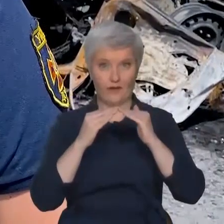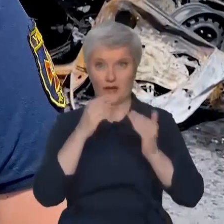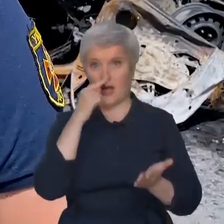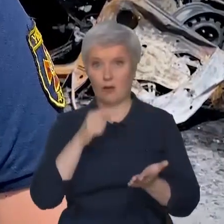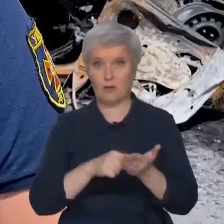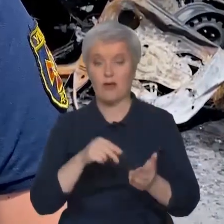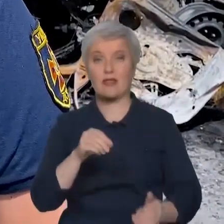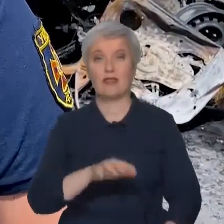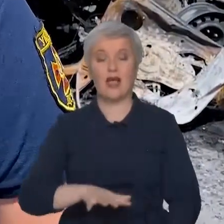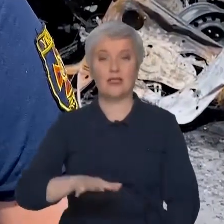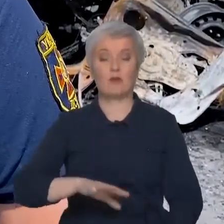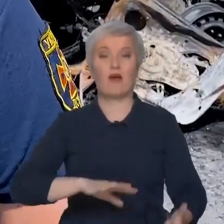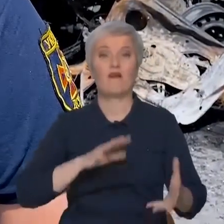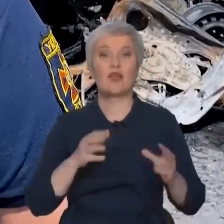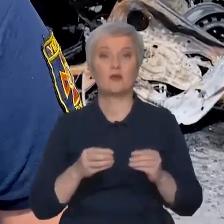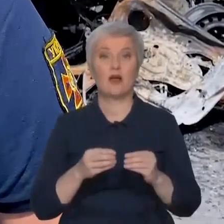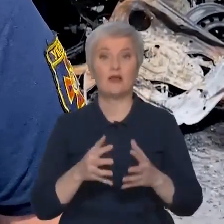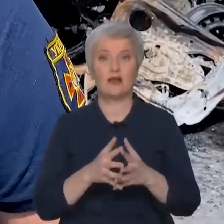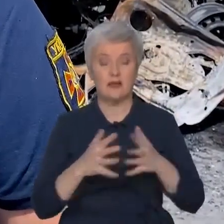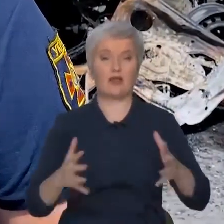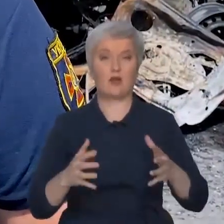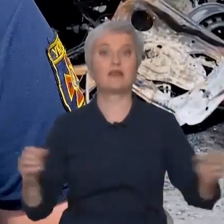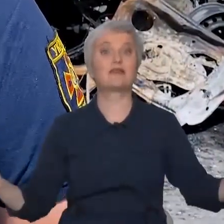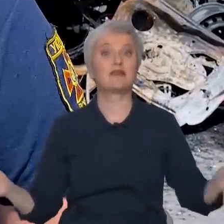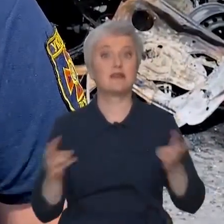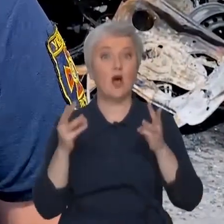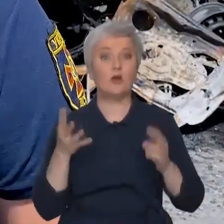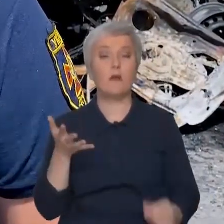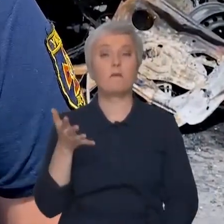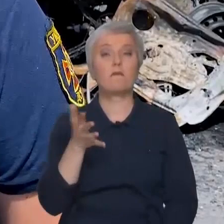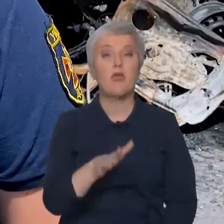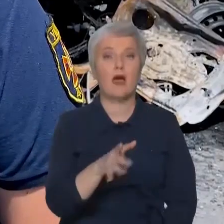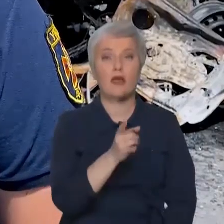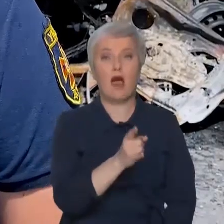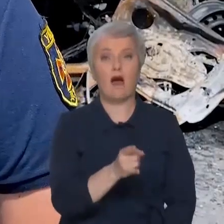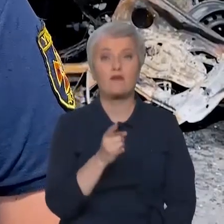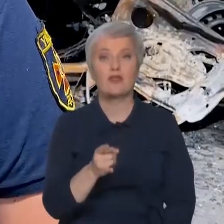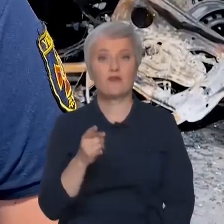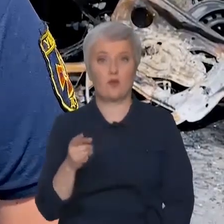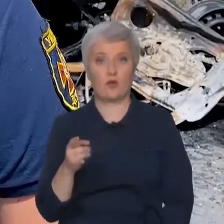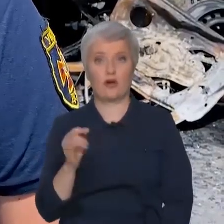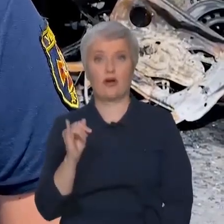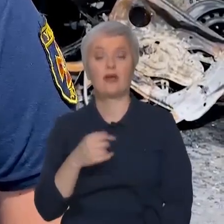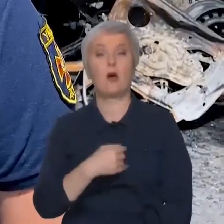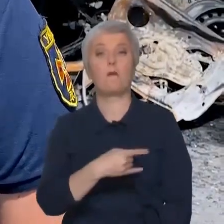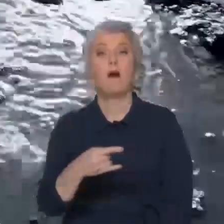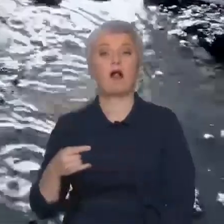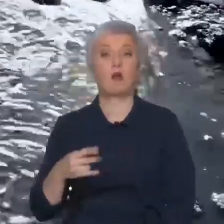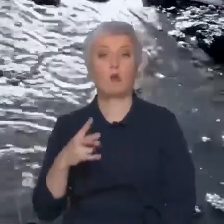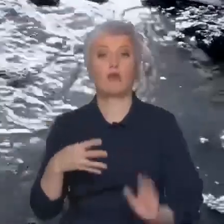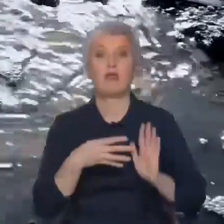землю. В результаті детонації загорілися автомобілі, 5 автівок і балкон на 9-му